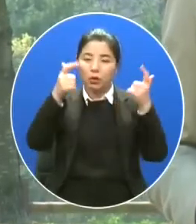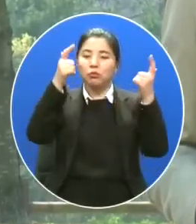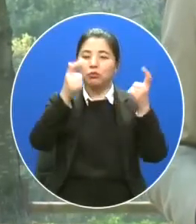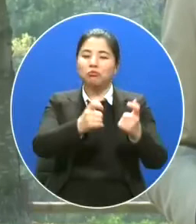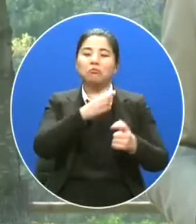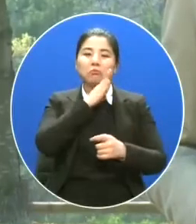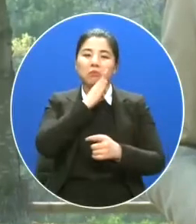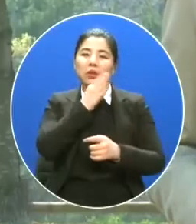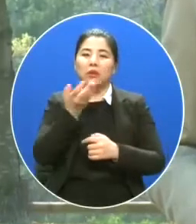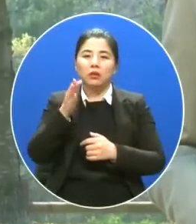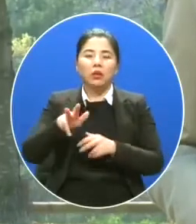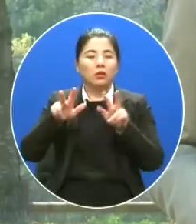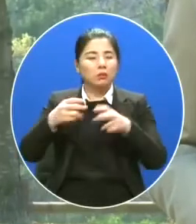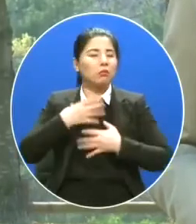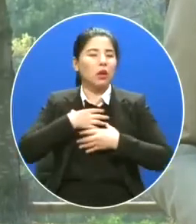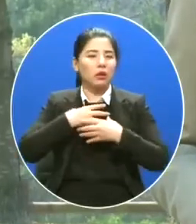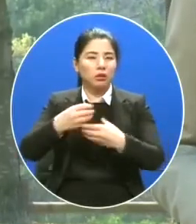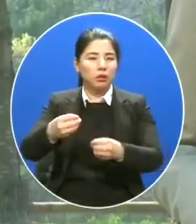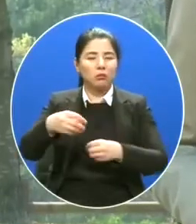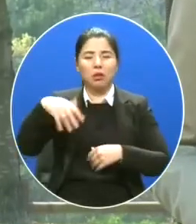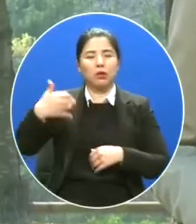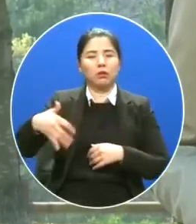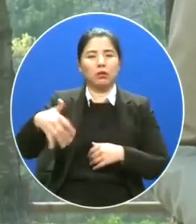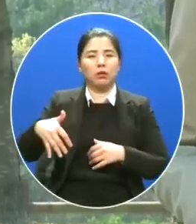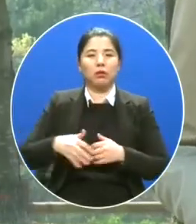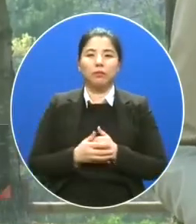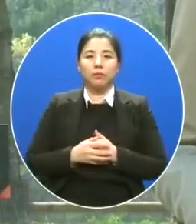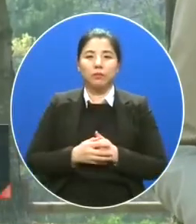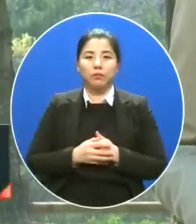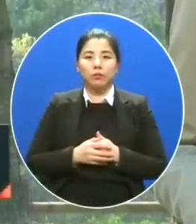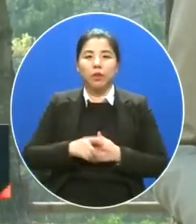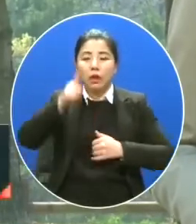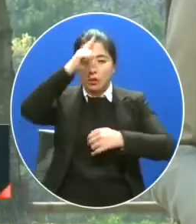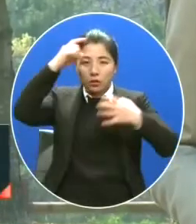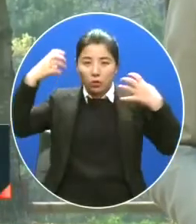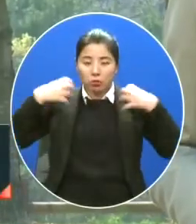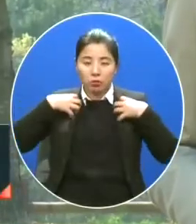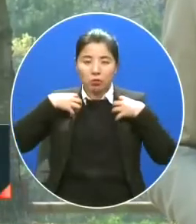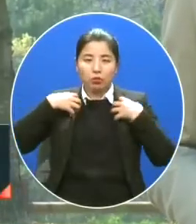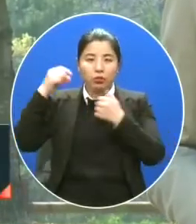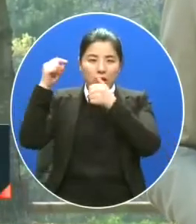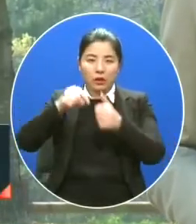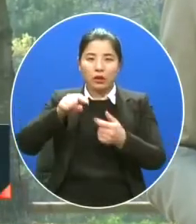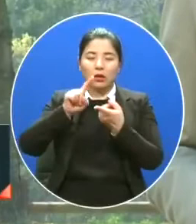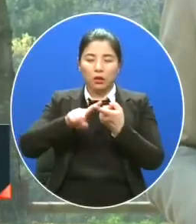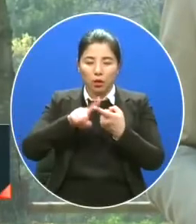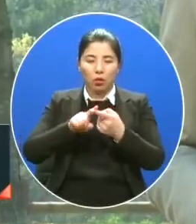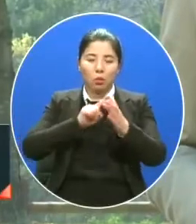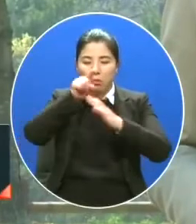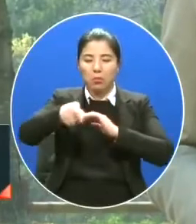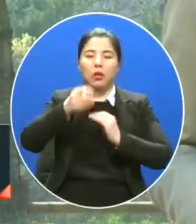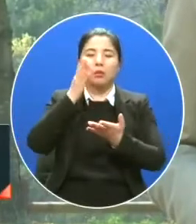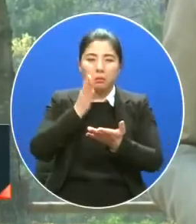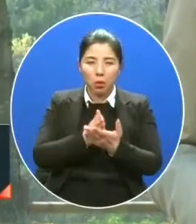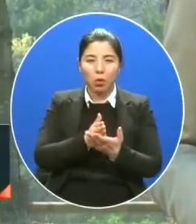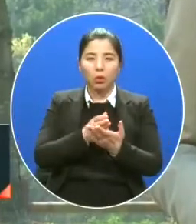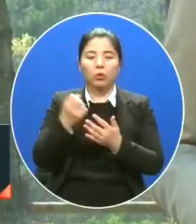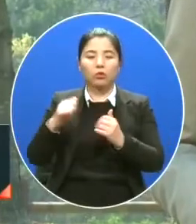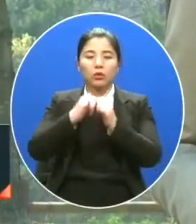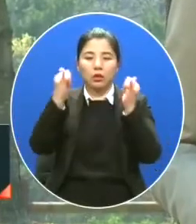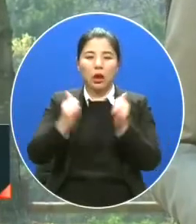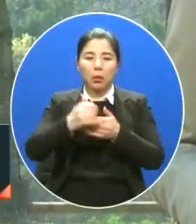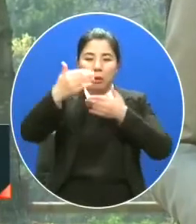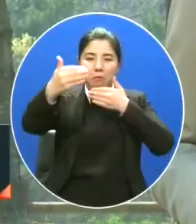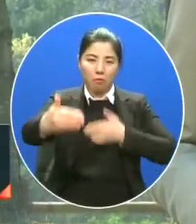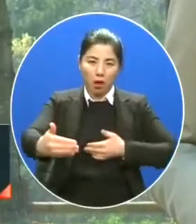계속 줄어들고 있지만 그래도 아직 안심할 단계는 아닙니다. 정부 당국의 지침대로 외출을 자제하고